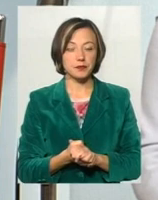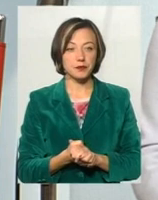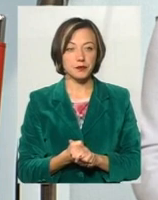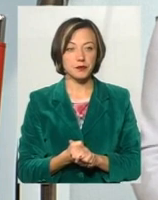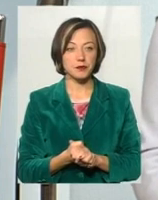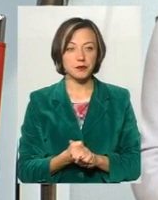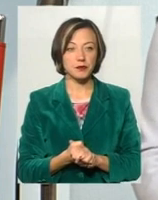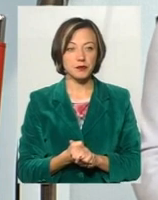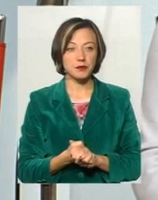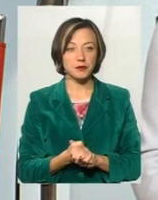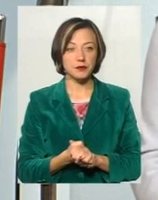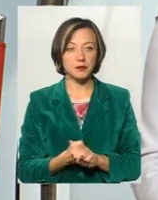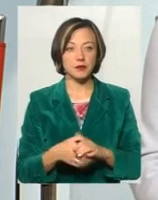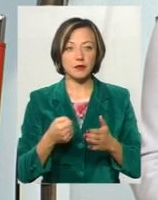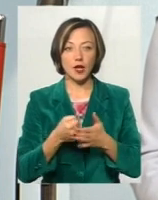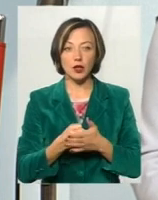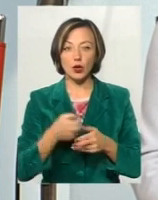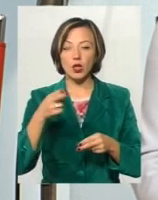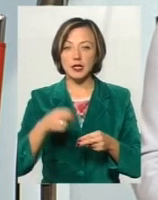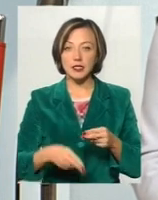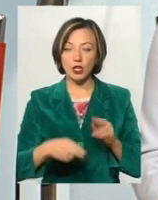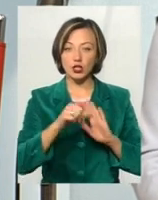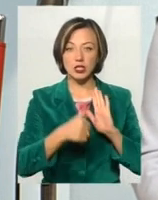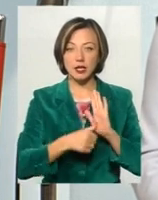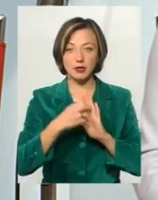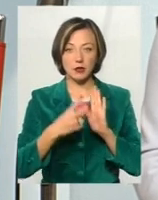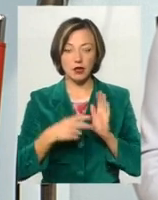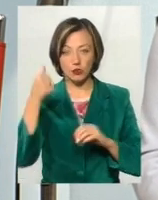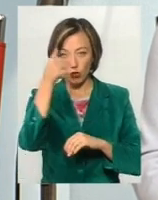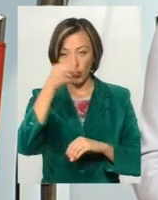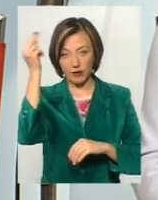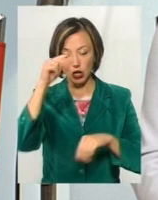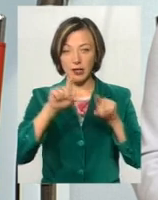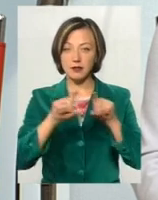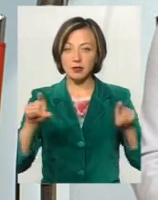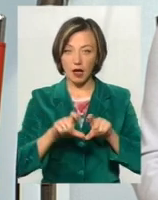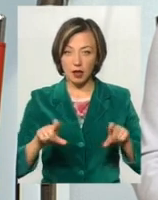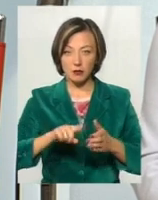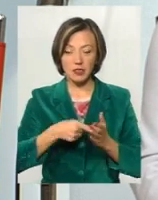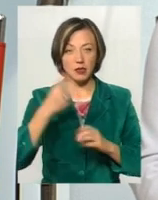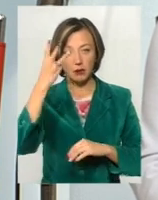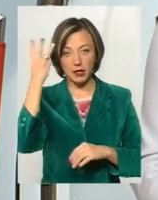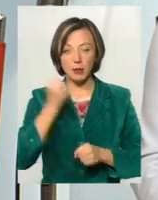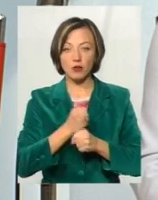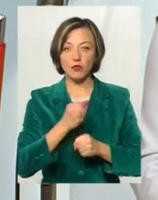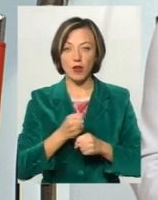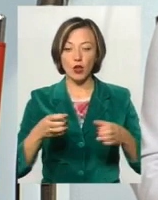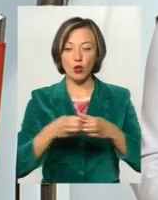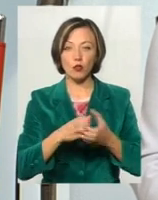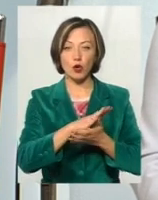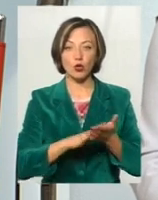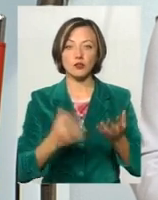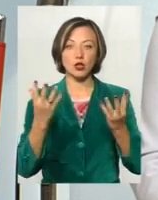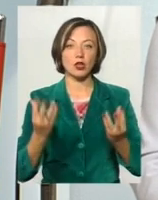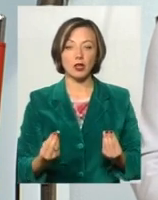До кінця 2016-2017 року у загальноосвітніх навчальних закладах міста Хмельницького функціонували групи продовженого